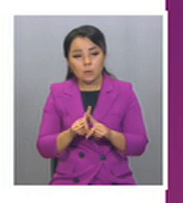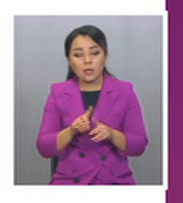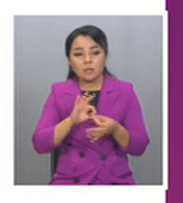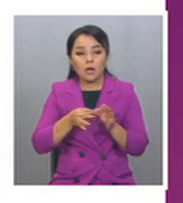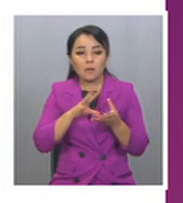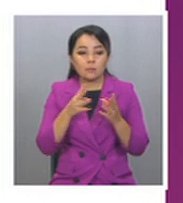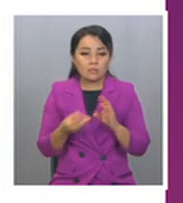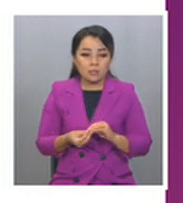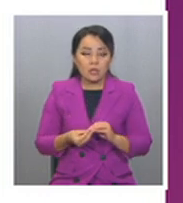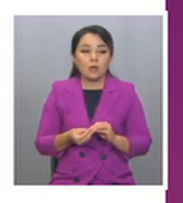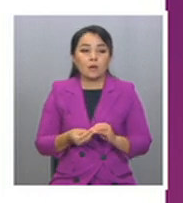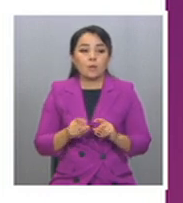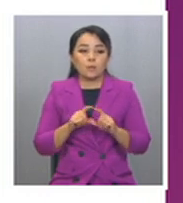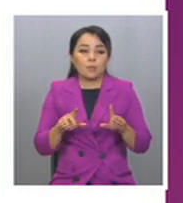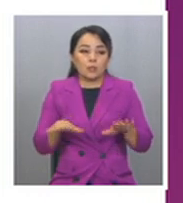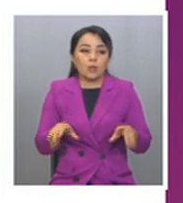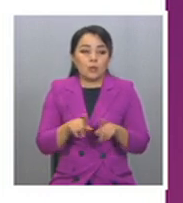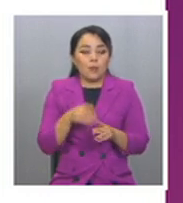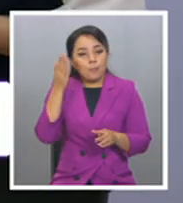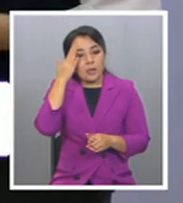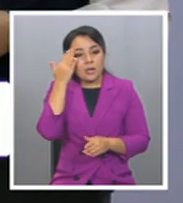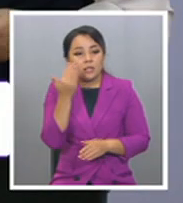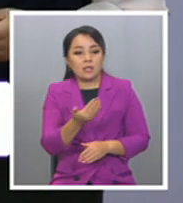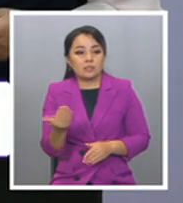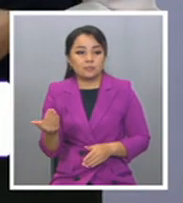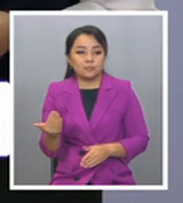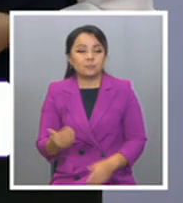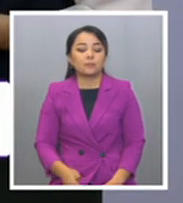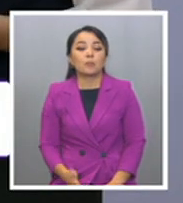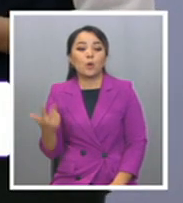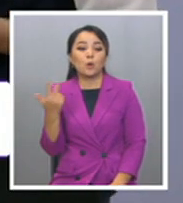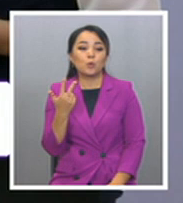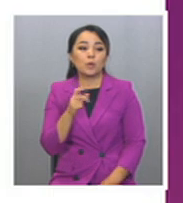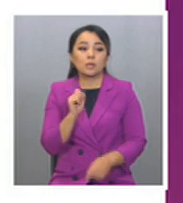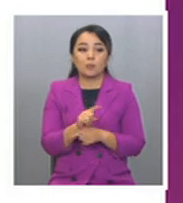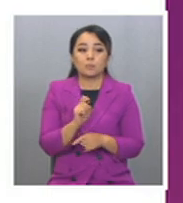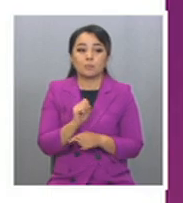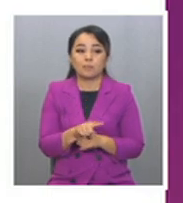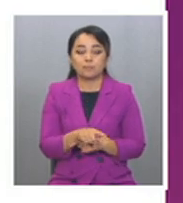сипаттамаларына субъективті пікірлер. Үшінші тапсырма.